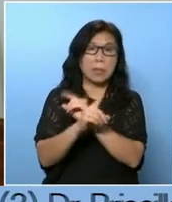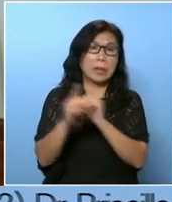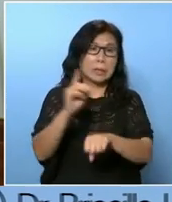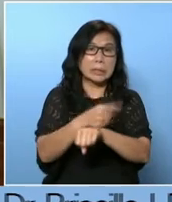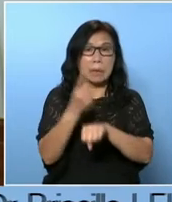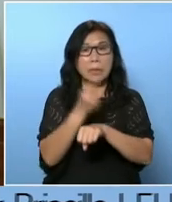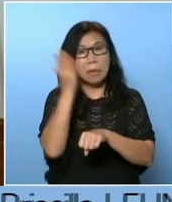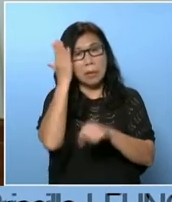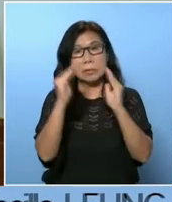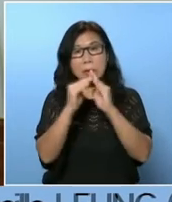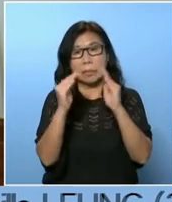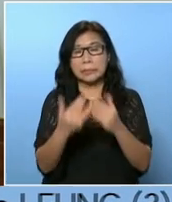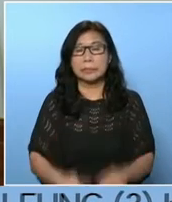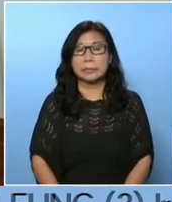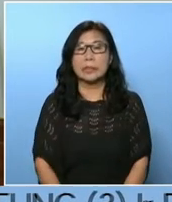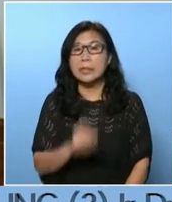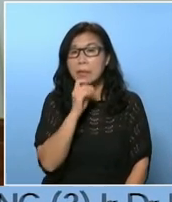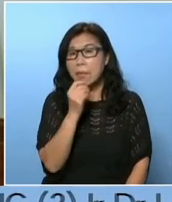住居所，